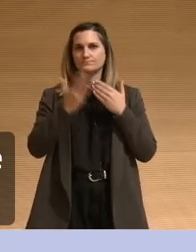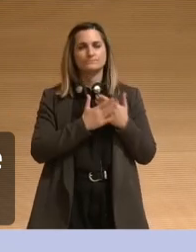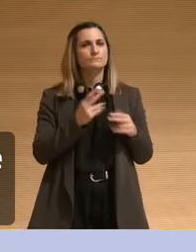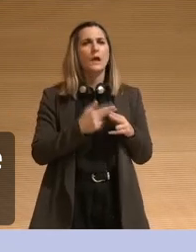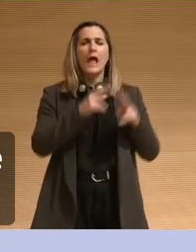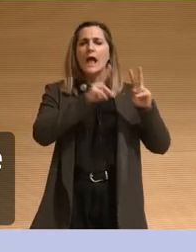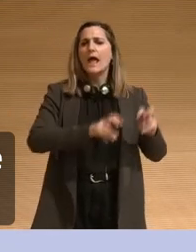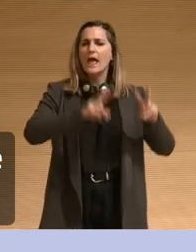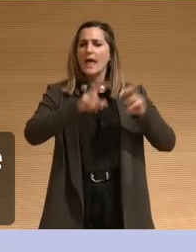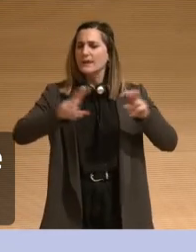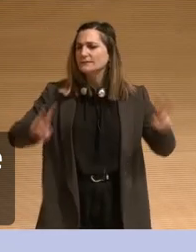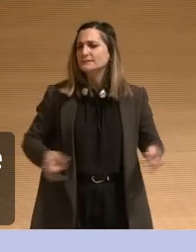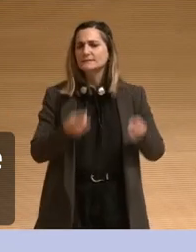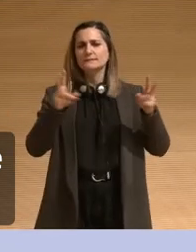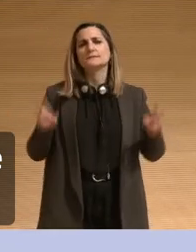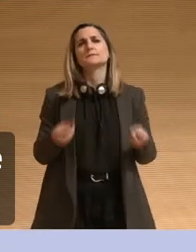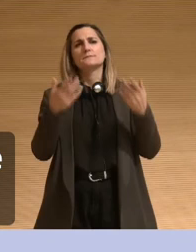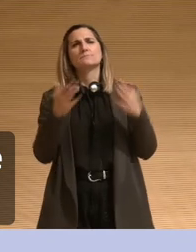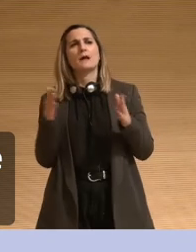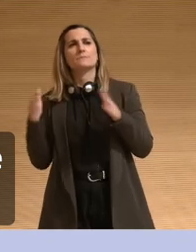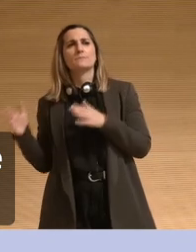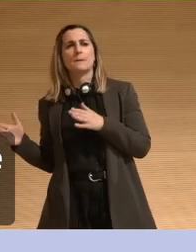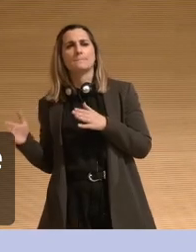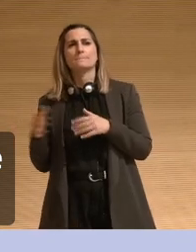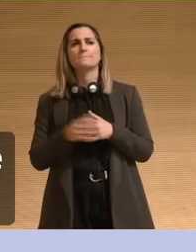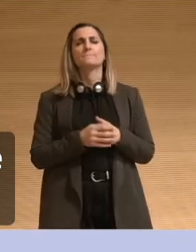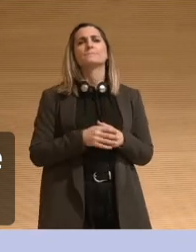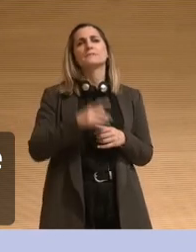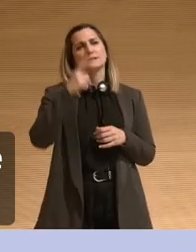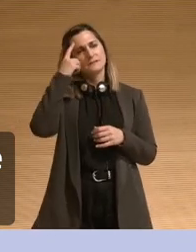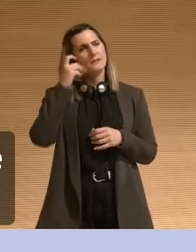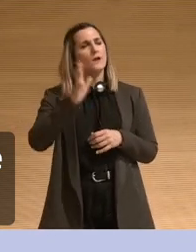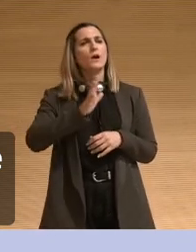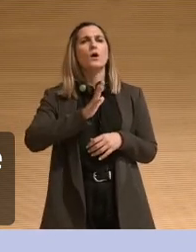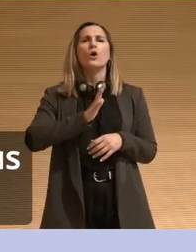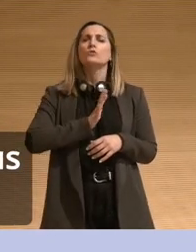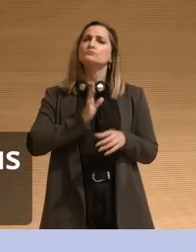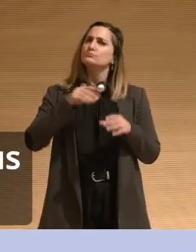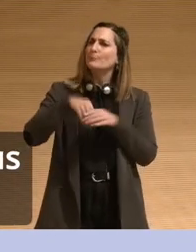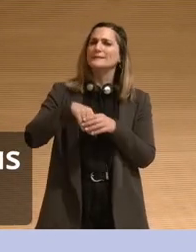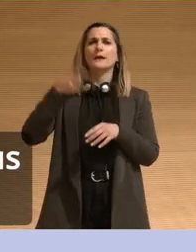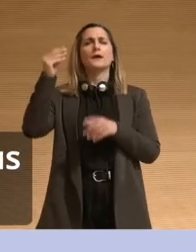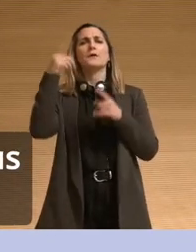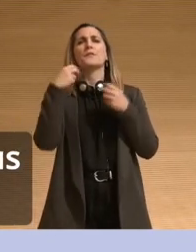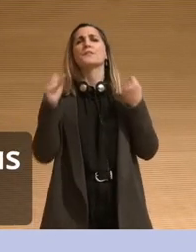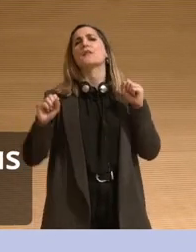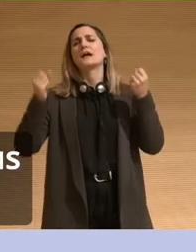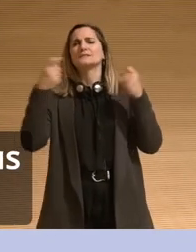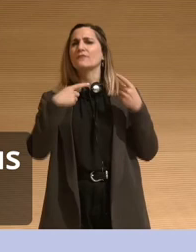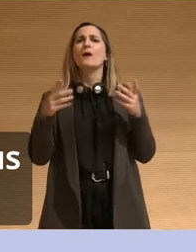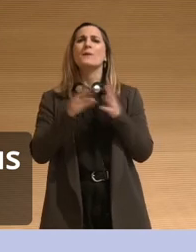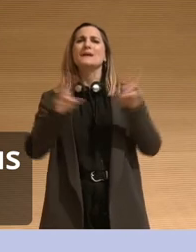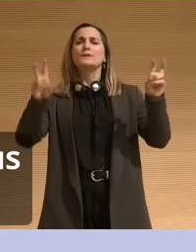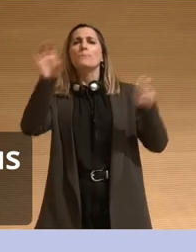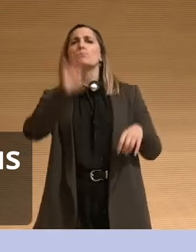από συζητήσεις άτυπες ότι πάρα πολλοί κόσμος έτρεξε σε πολιτιστικές δράσεις. Το μουσείο μέσα μου, που